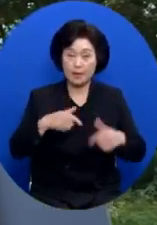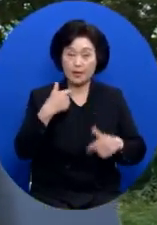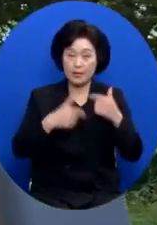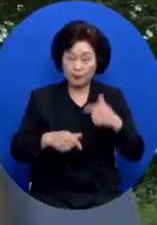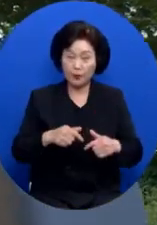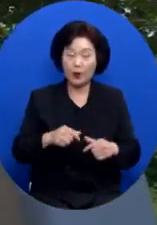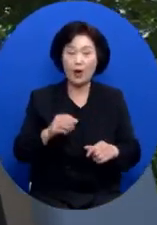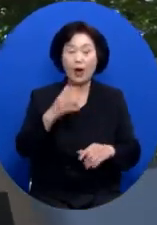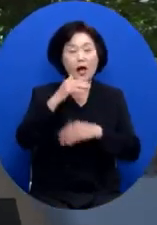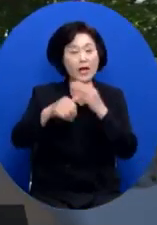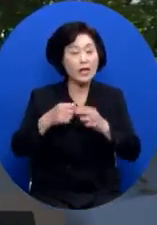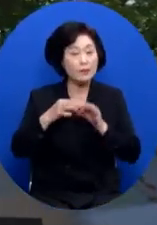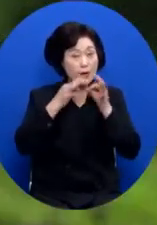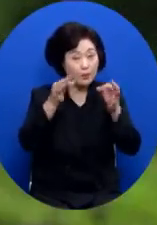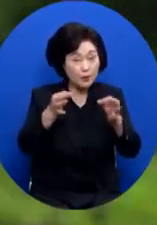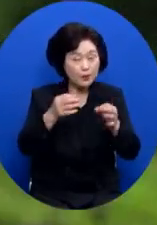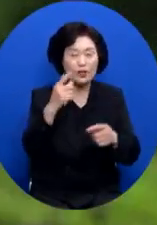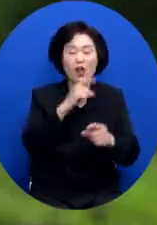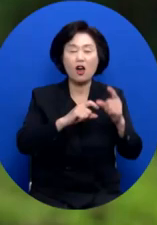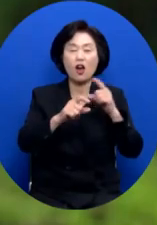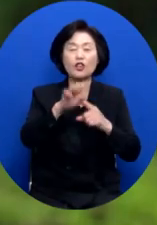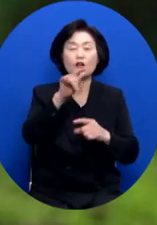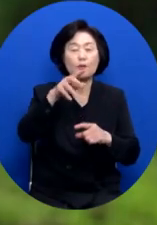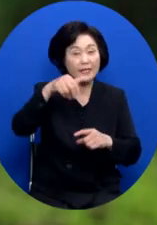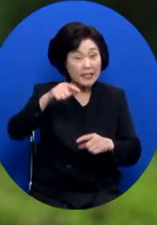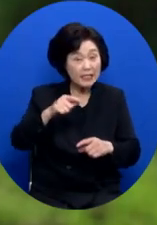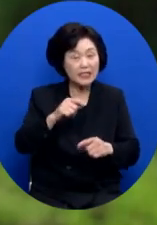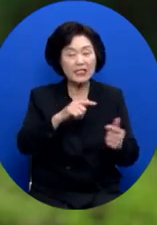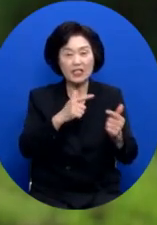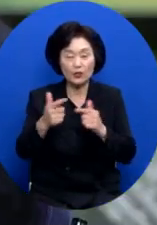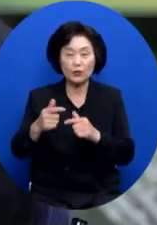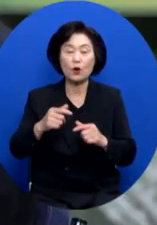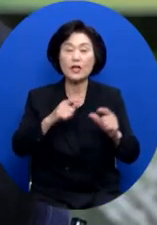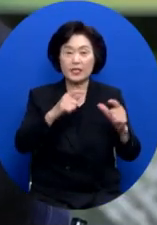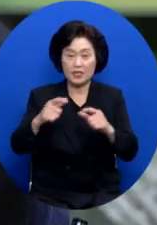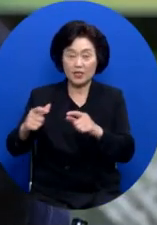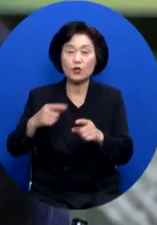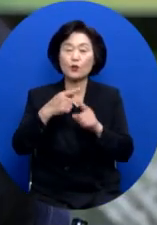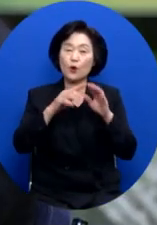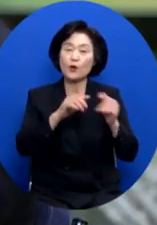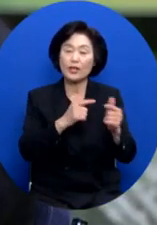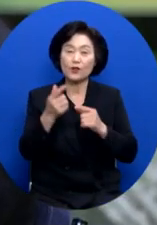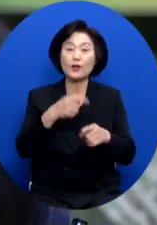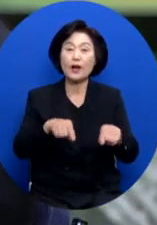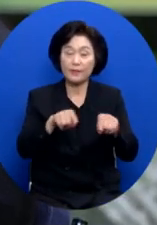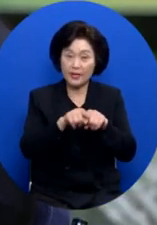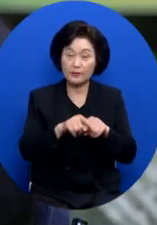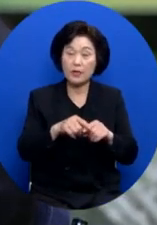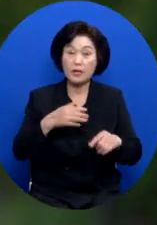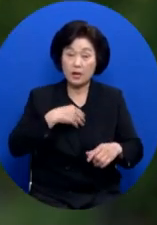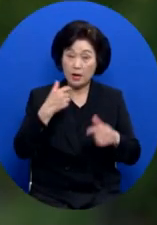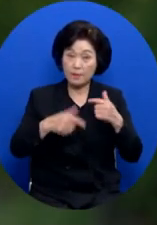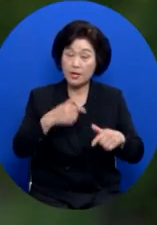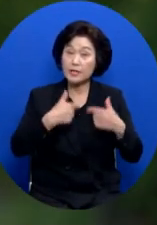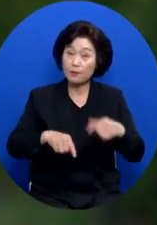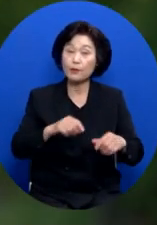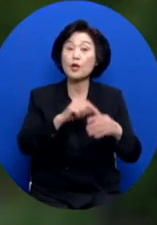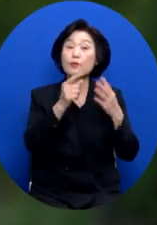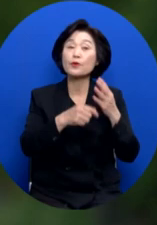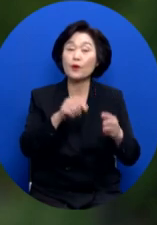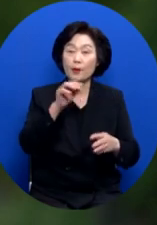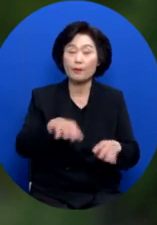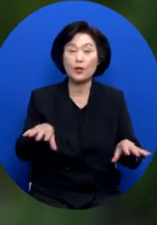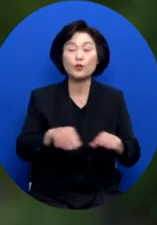기쁘게와 콜링갓, 더 메시지도 광주 지역교회와 함께했습니다. 내가 매일 기쁘게에서는 광주 경제인